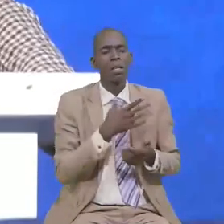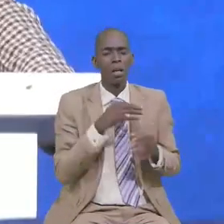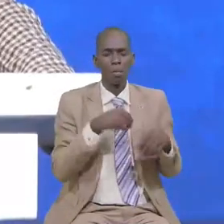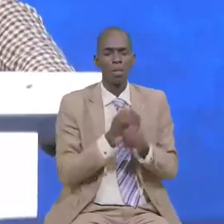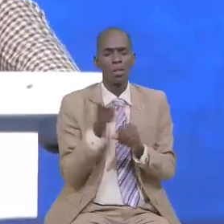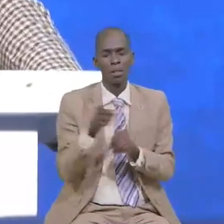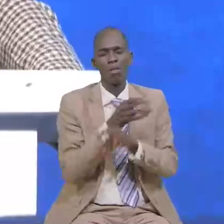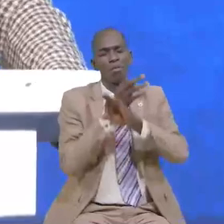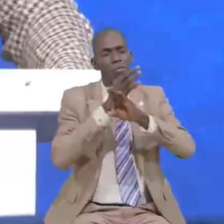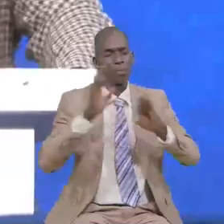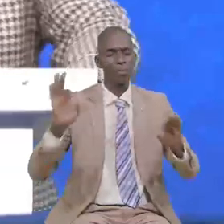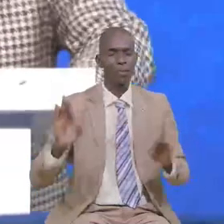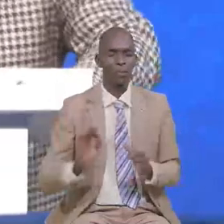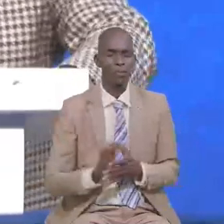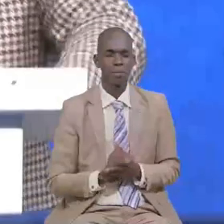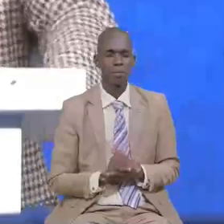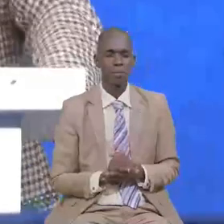Lave-les et affranchis-les.